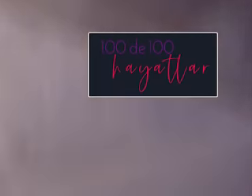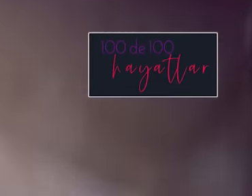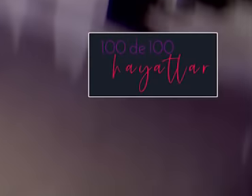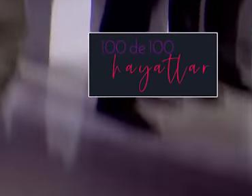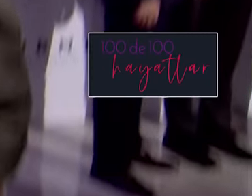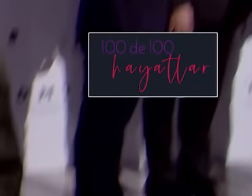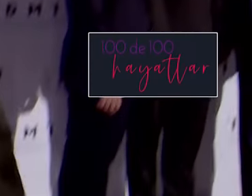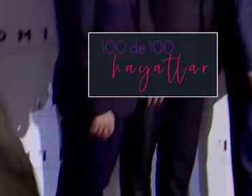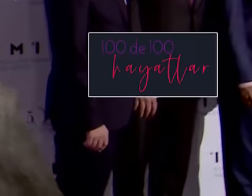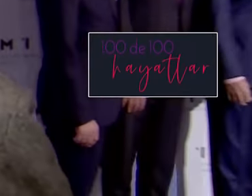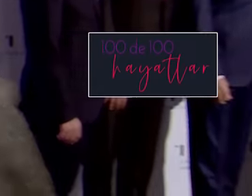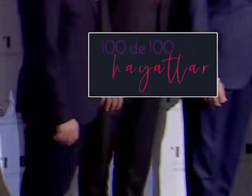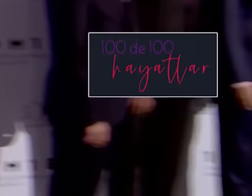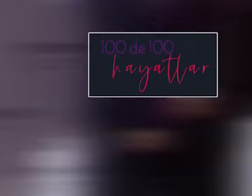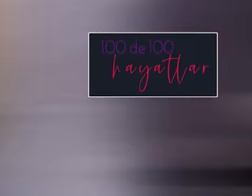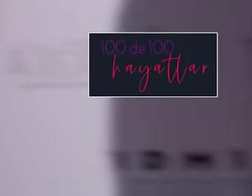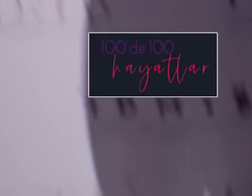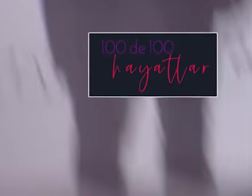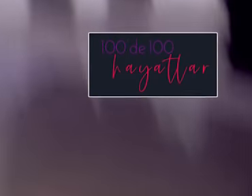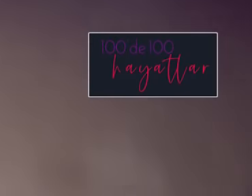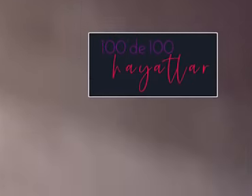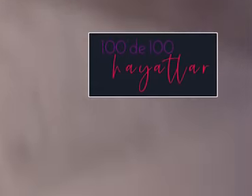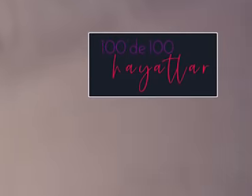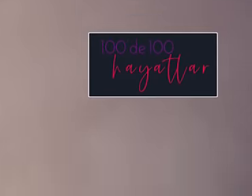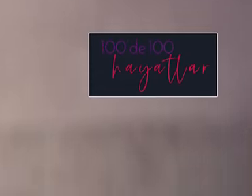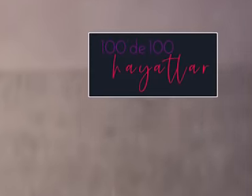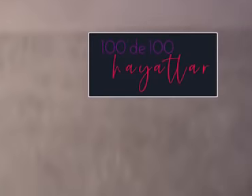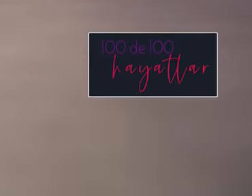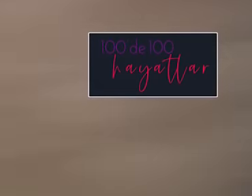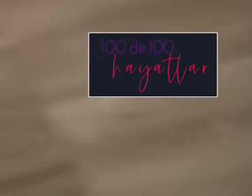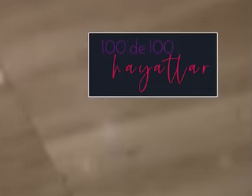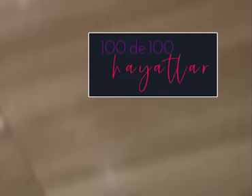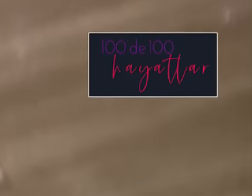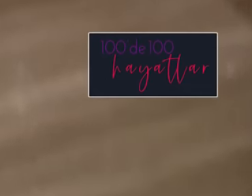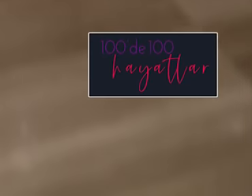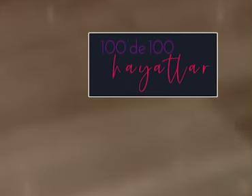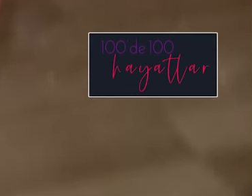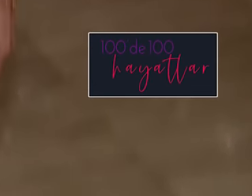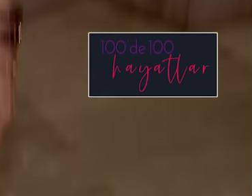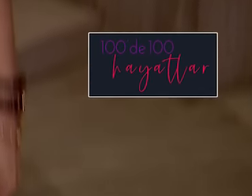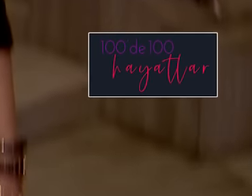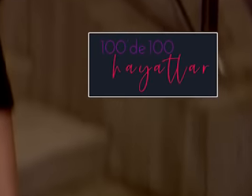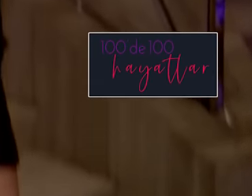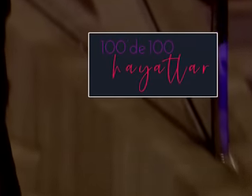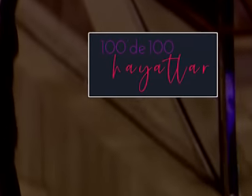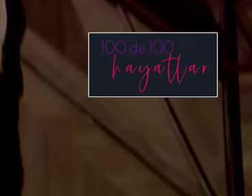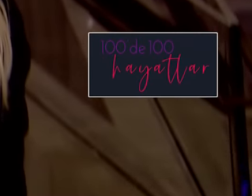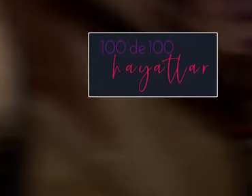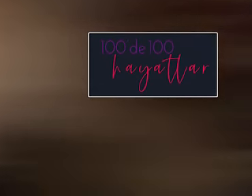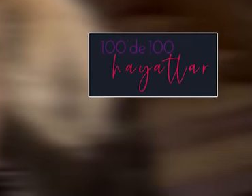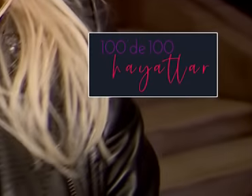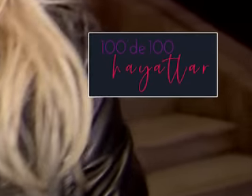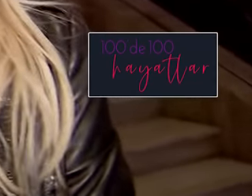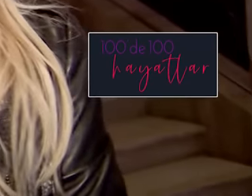Şık deri botlarıyla davete katıldı. Her şeyim deri üstüne yani. Her şeyim. Kimi deri ceketiyle yeni modadan tüyolar